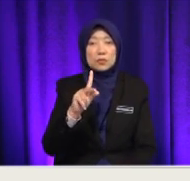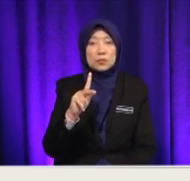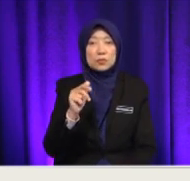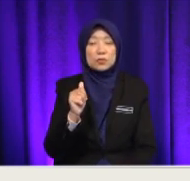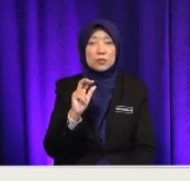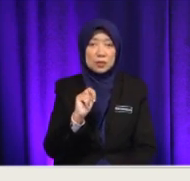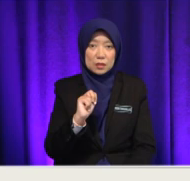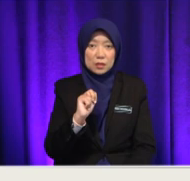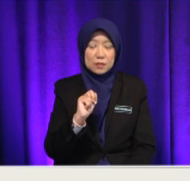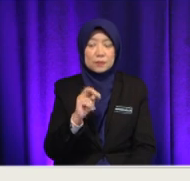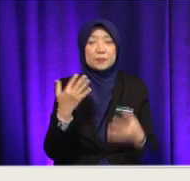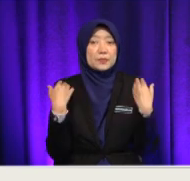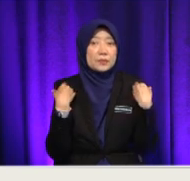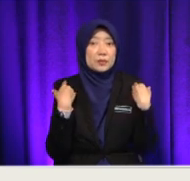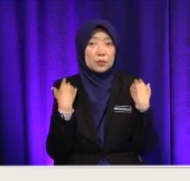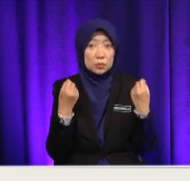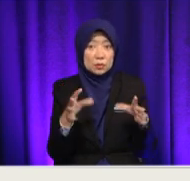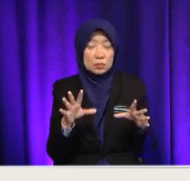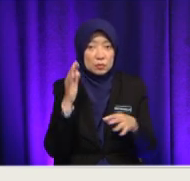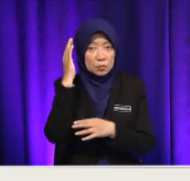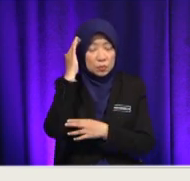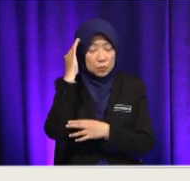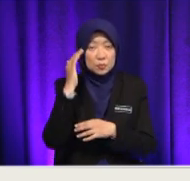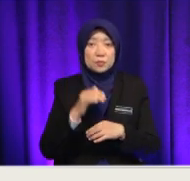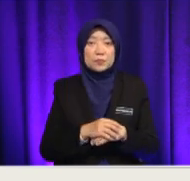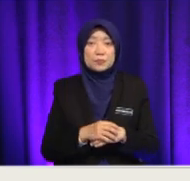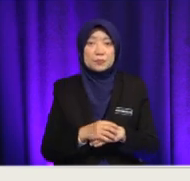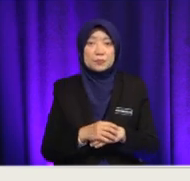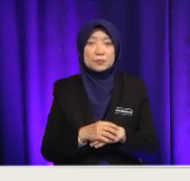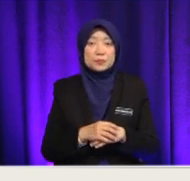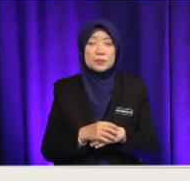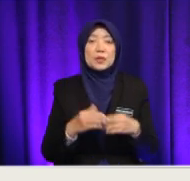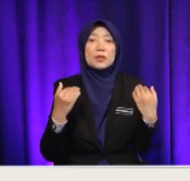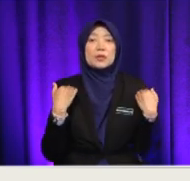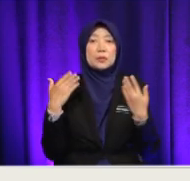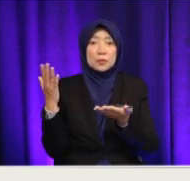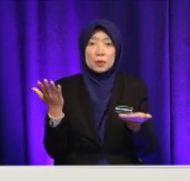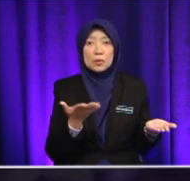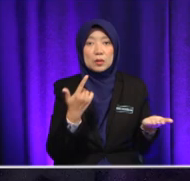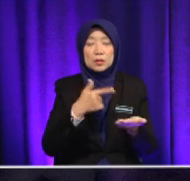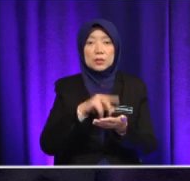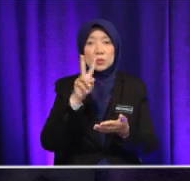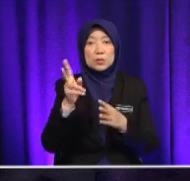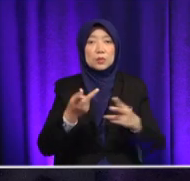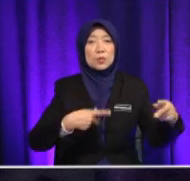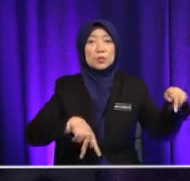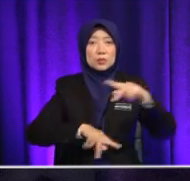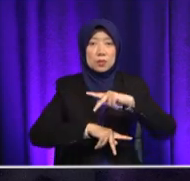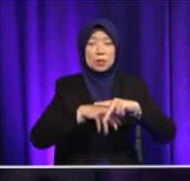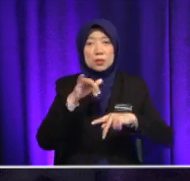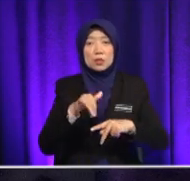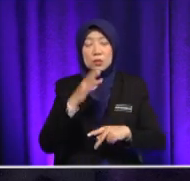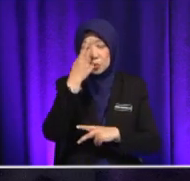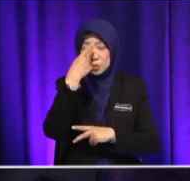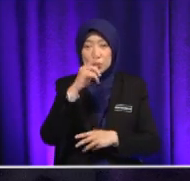Tapi kita dah tahu contoh yang cikgu bagi. Okey, cikgu ada bawa dua buah kotak yang untuk